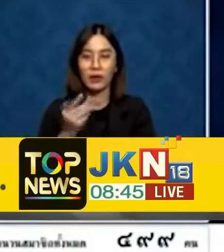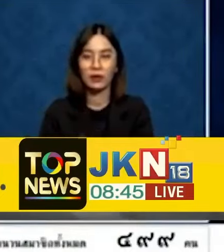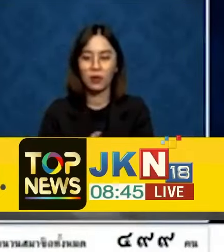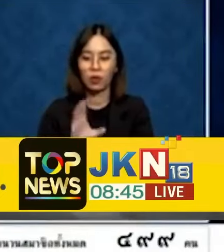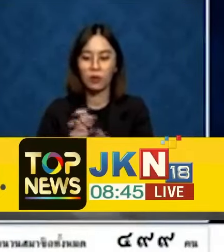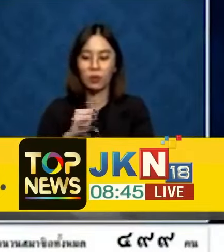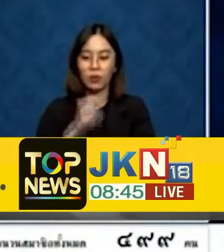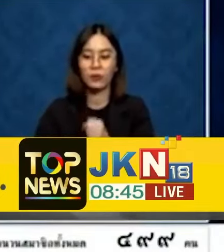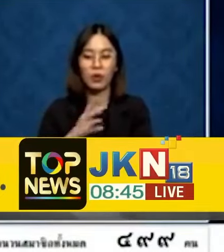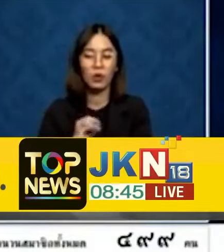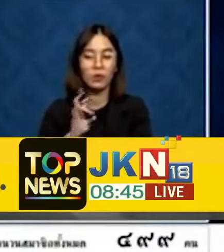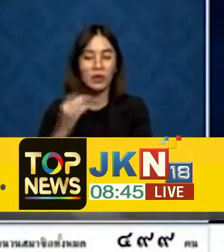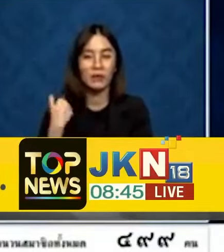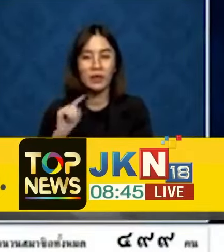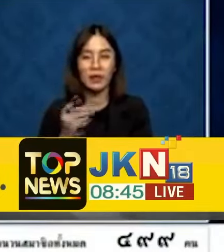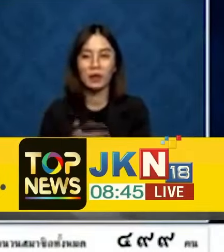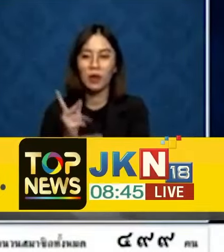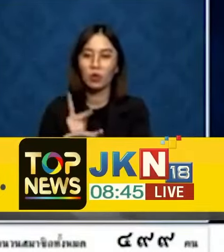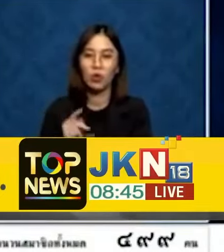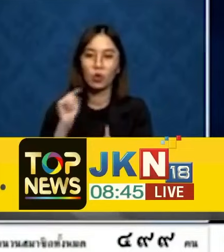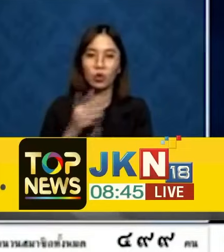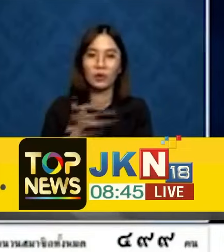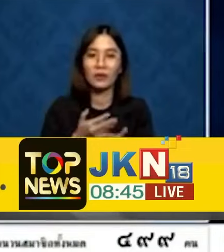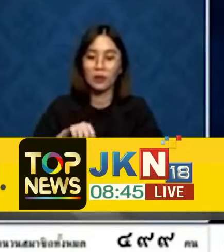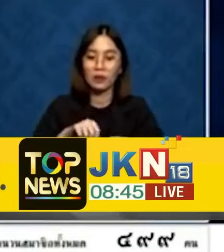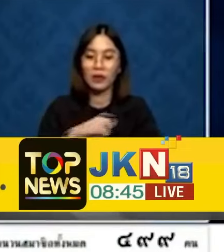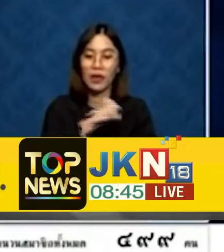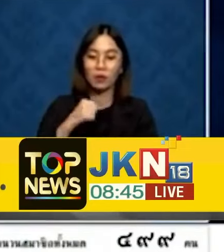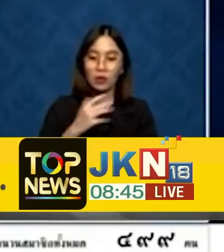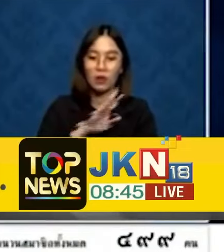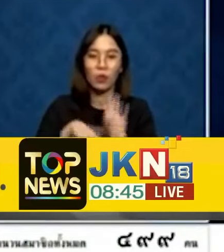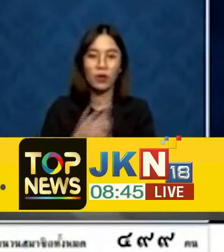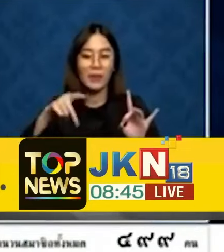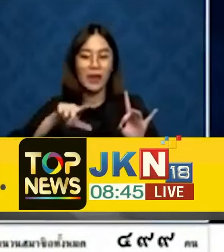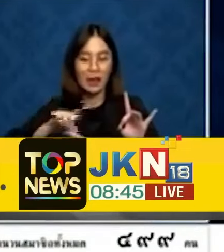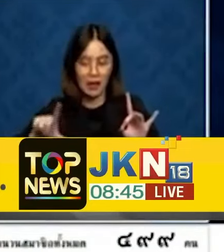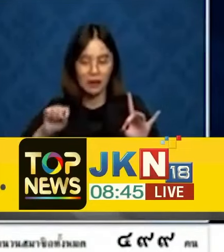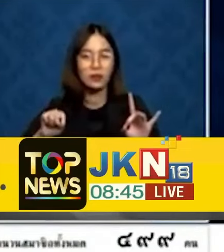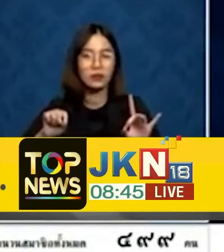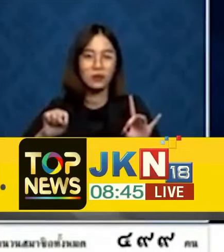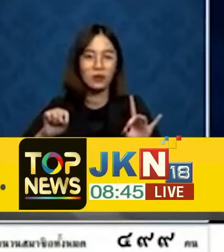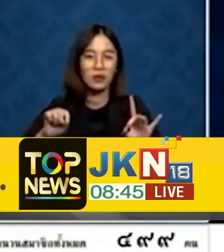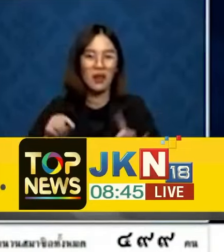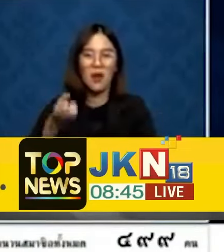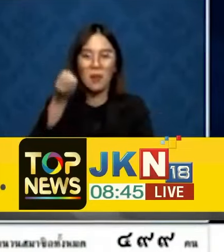ค่รักษาหน้าของตัวเองเท่านั้นก็ได้มีการหาเสียงเอาไว้แล้วแต่ไม่ได้คำนึงถึงผลเสียที่จะต